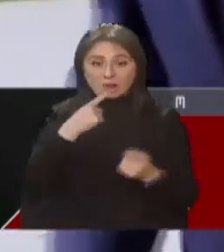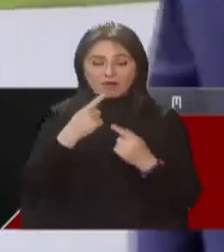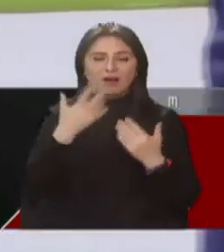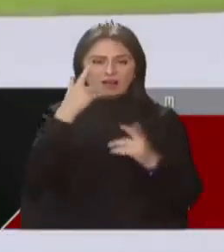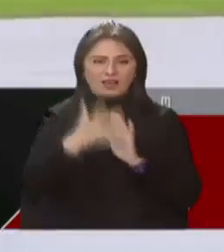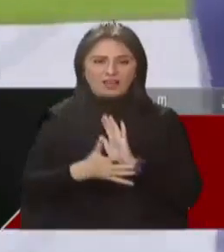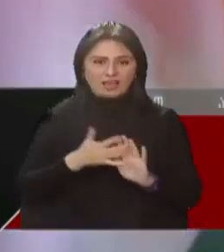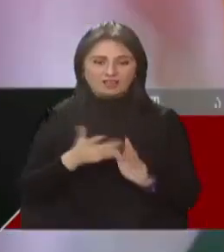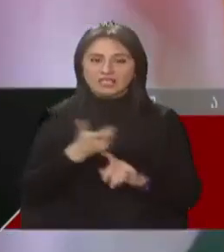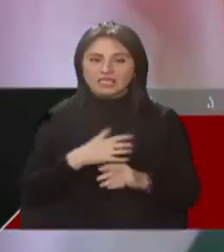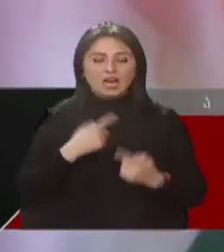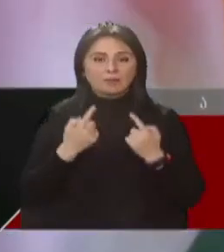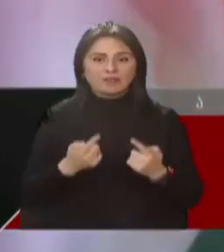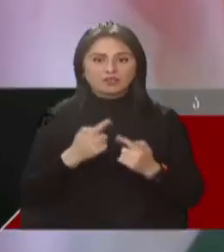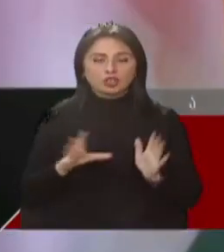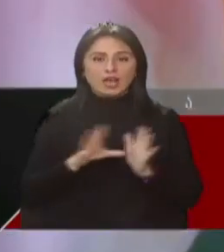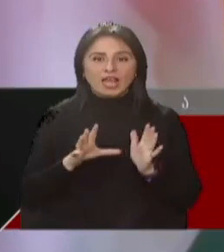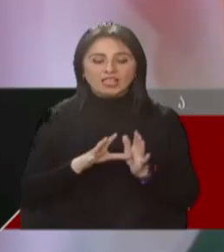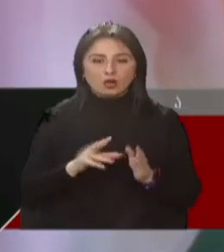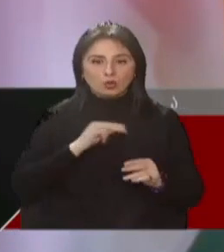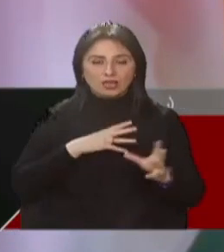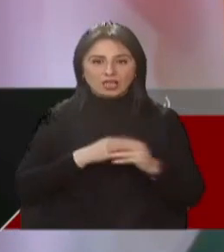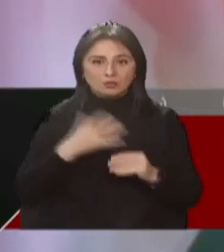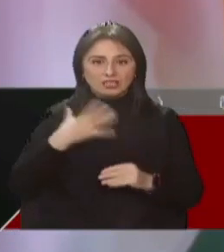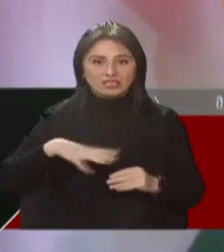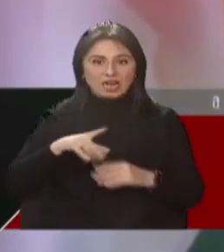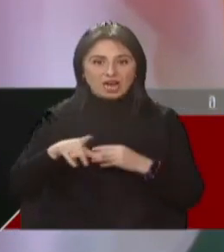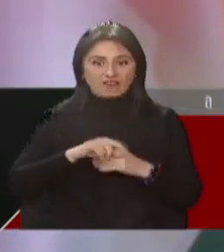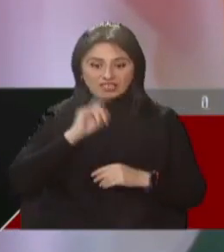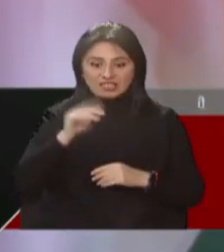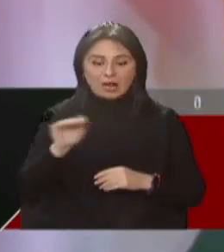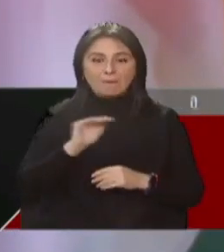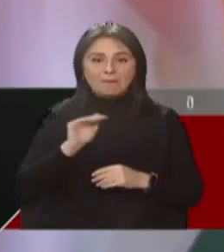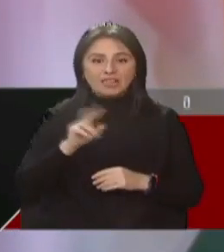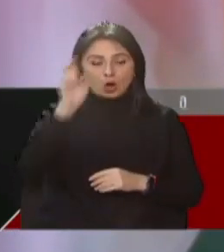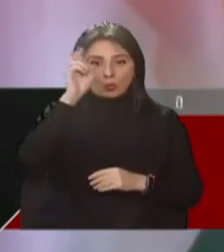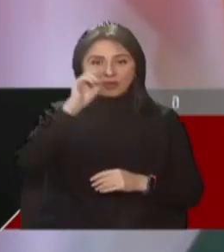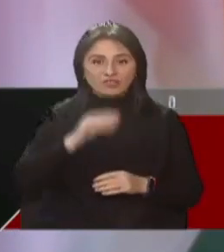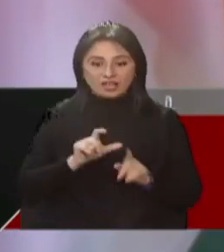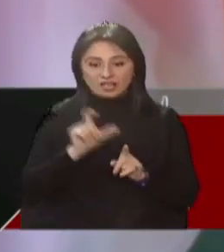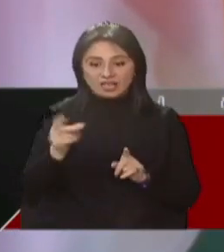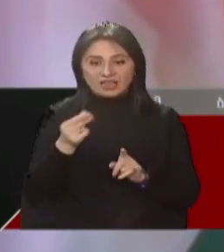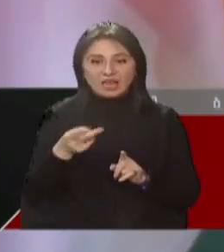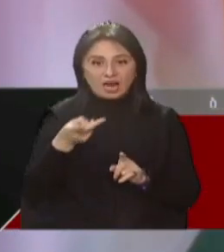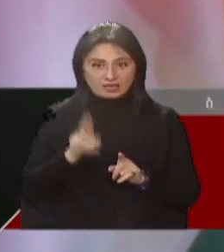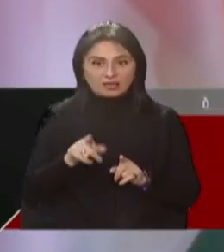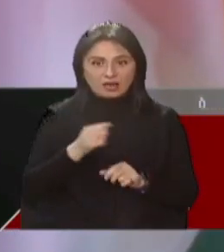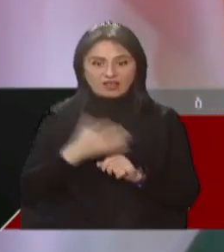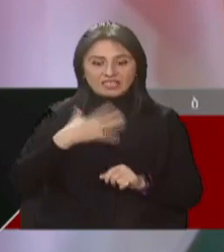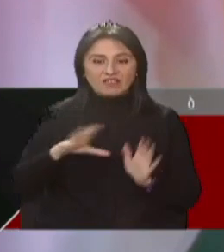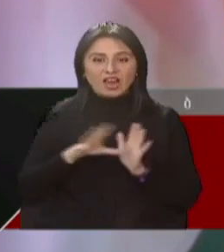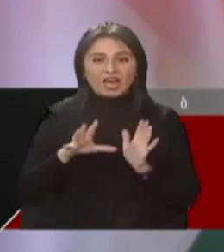მოჰყვა. Ჩვენთვის ძალიან მნიშვნელოვანია ენერგეტიკული თანამშრომლობა საქართველოსთან. Წელს ფედერალურმა მთავრობამ გამოყო თანხები ამისთვის, ასევე